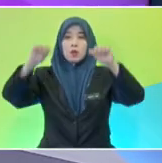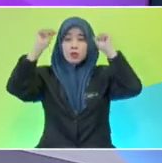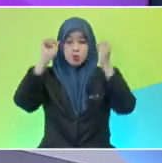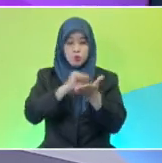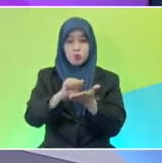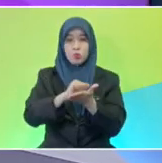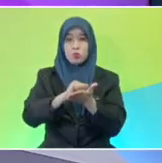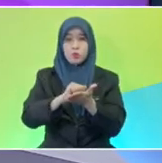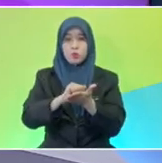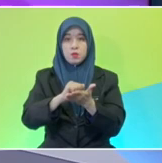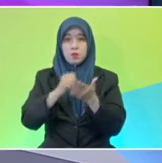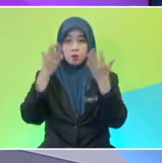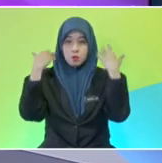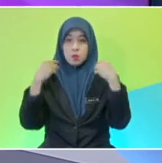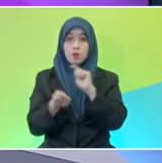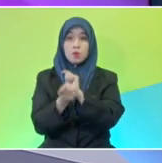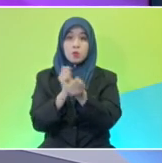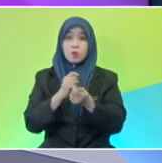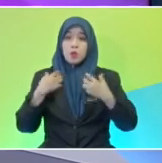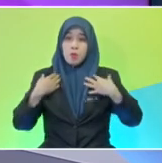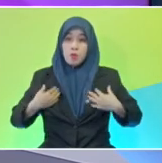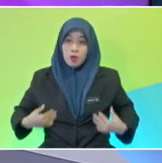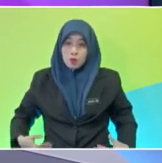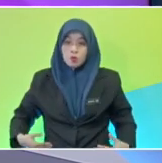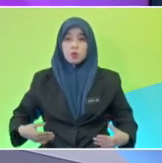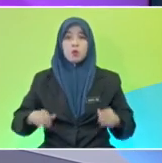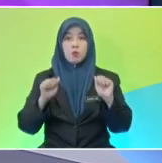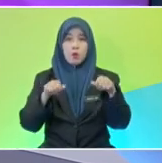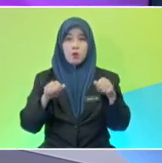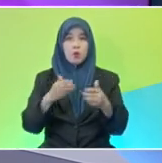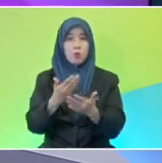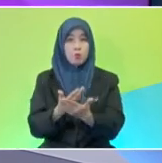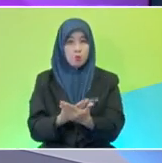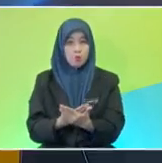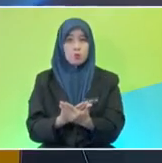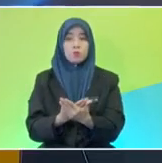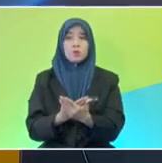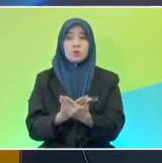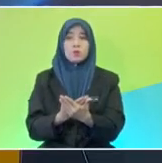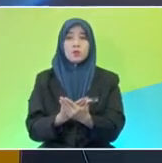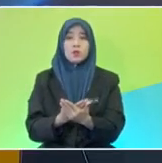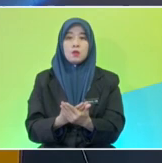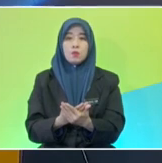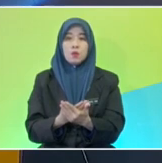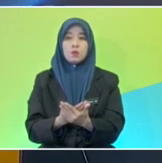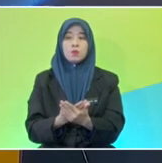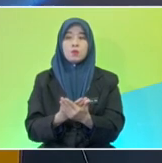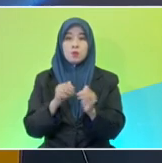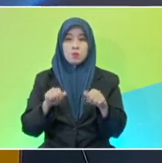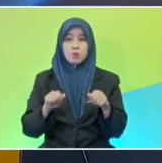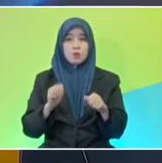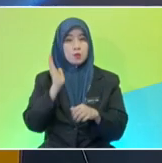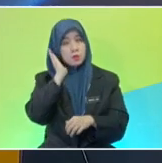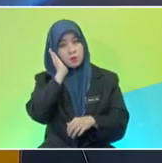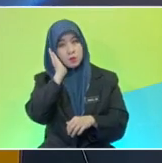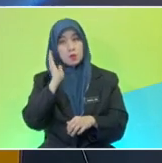semua. Betul. Tukar pakaian, barulah kita boleh tidur. Tapi Kemal cikgu, kosong lagi ni. Itulah saya tengok dekat